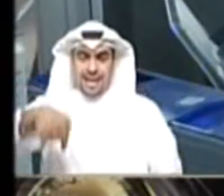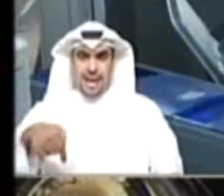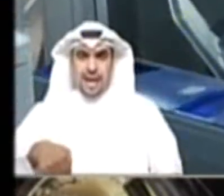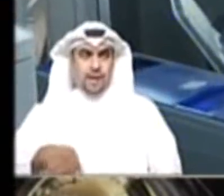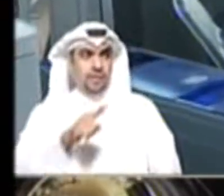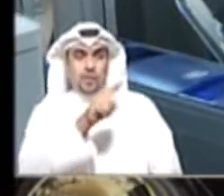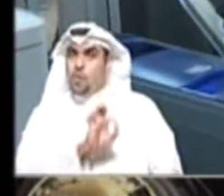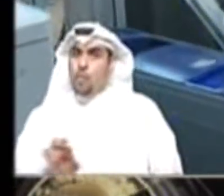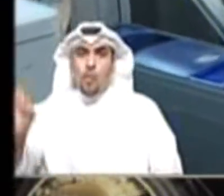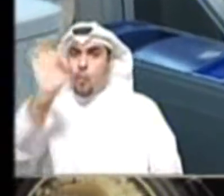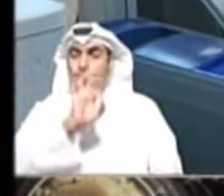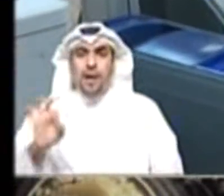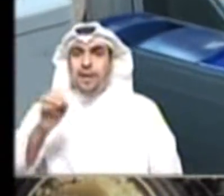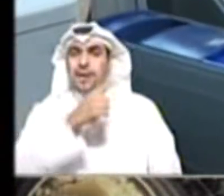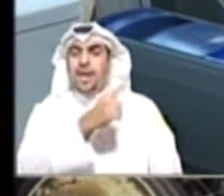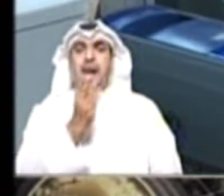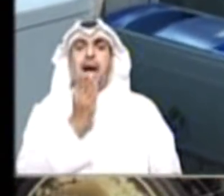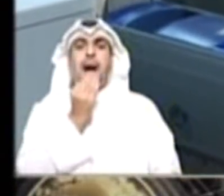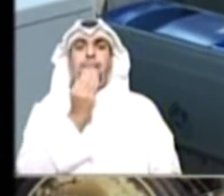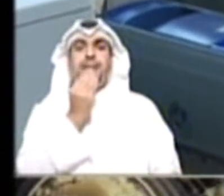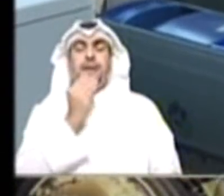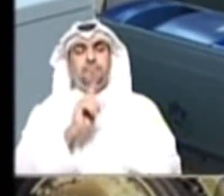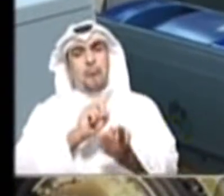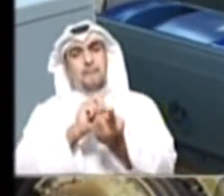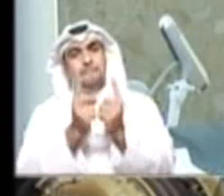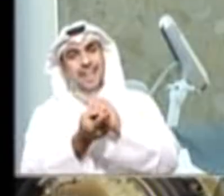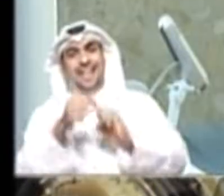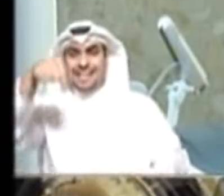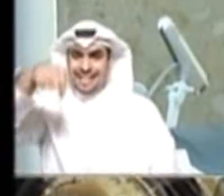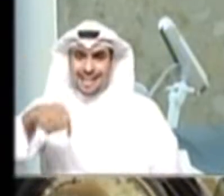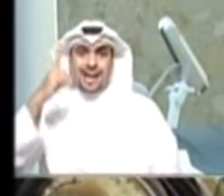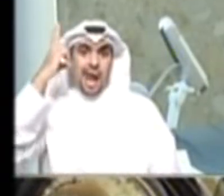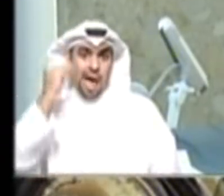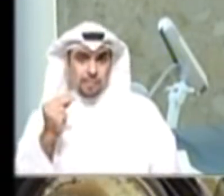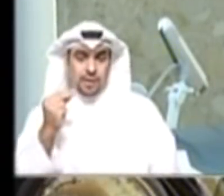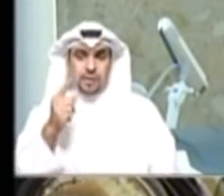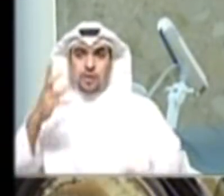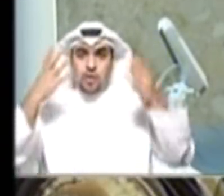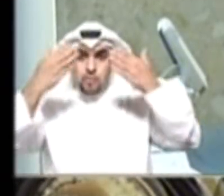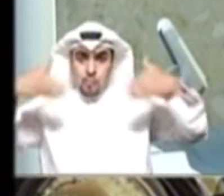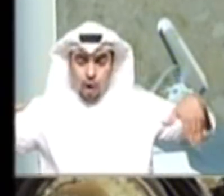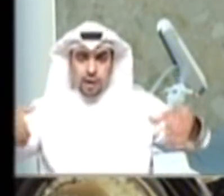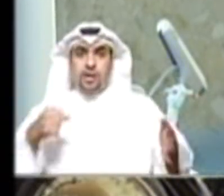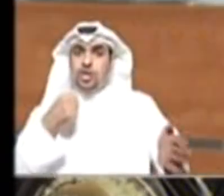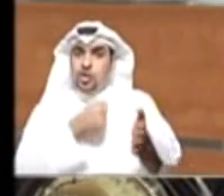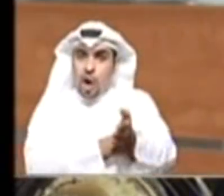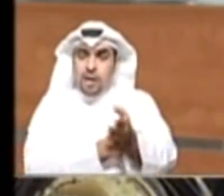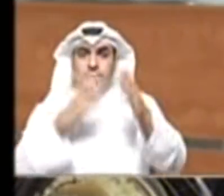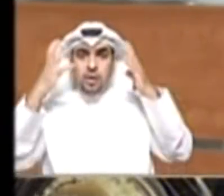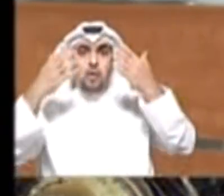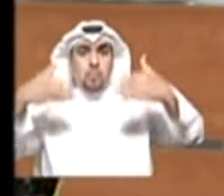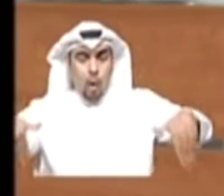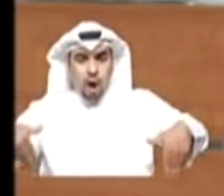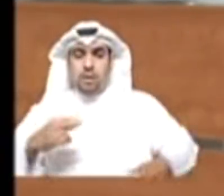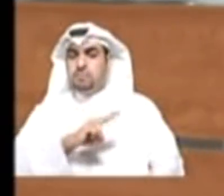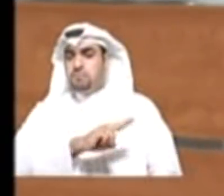الصباحية، والتي ستسهل الكثير والكثير على سكان محافظة الأحمدي في إنجاز معاملاتهم. بالنسبة